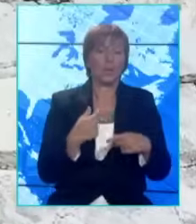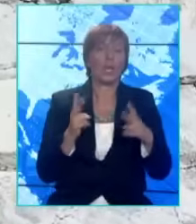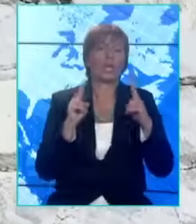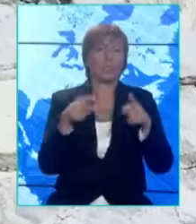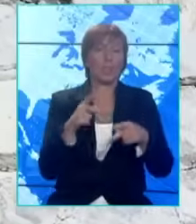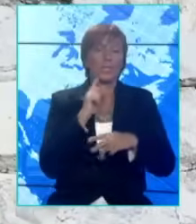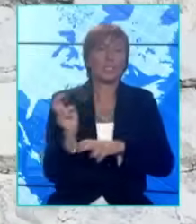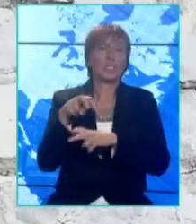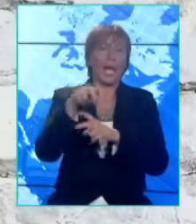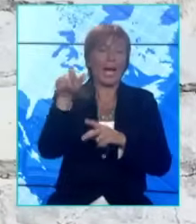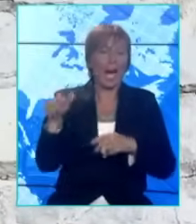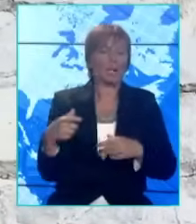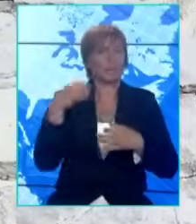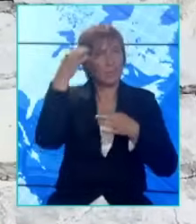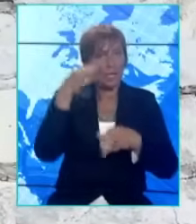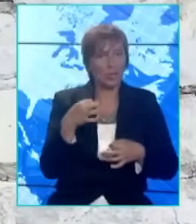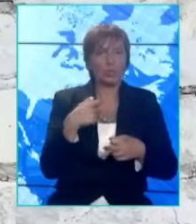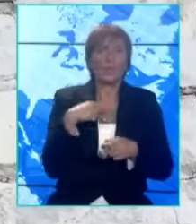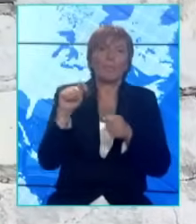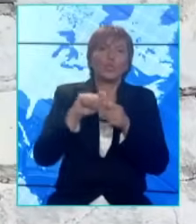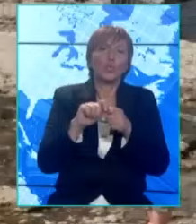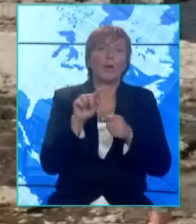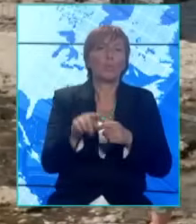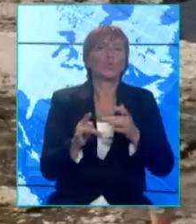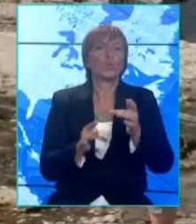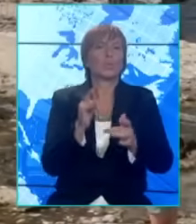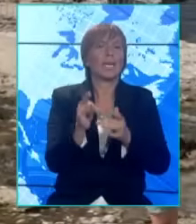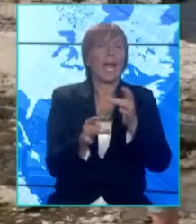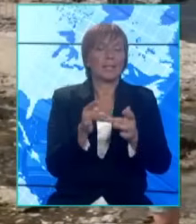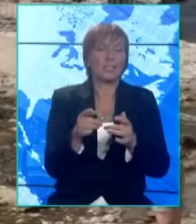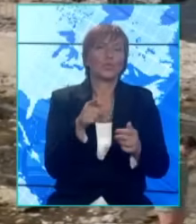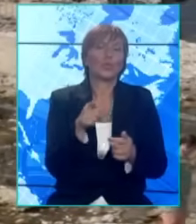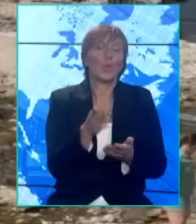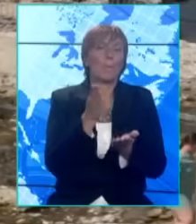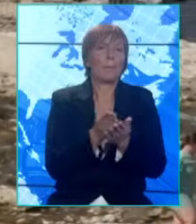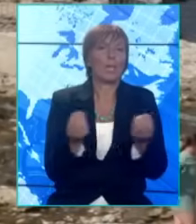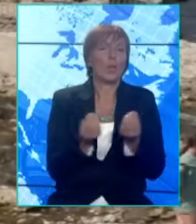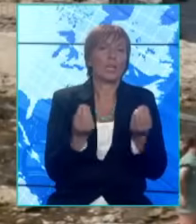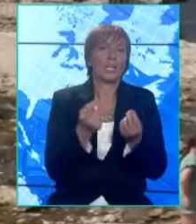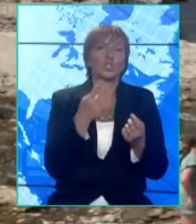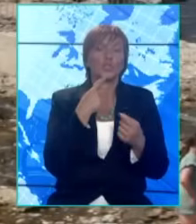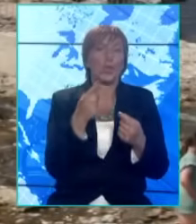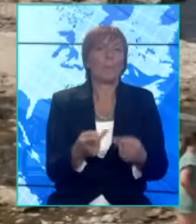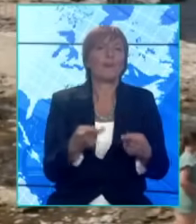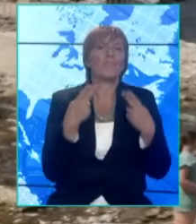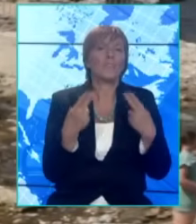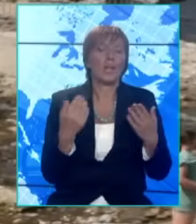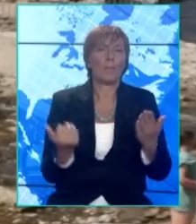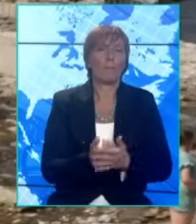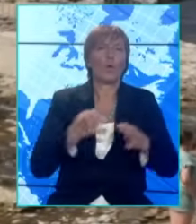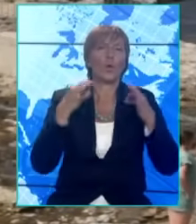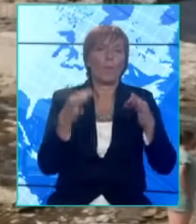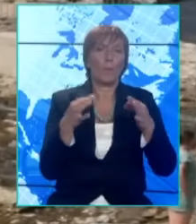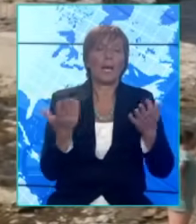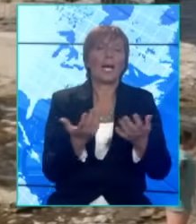naši skakači zaslužuju i da na taj način čuvamo tu tradiciju, a to bi zaista bilo nešto ono što bi vrijedilo ponovo proslaviti, isto